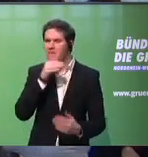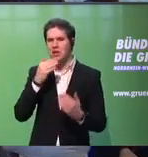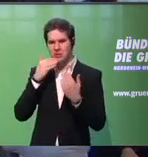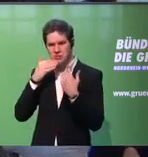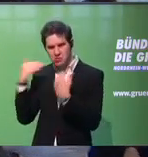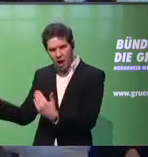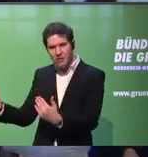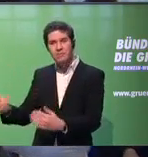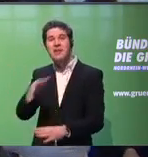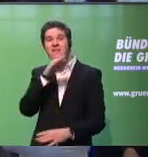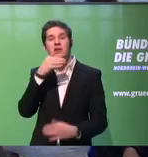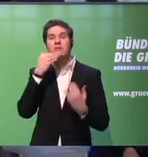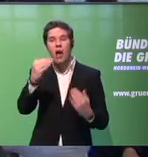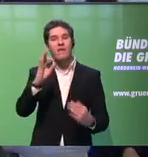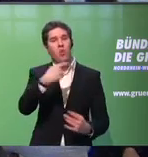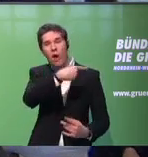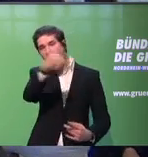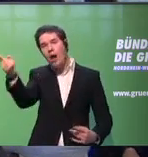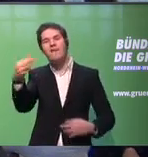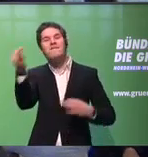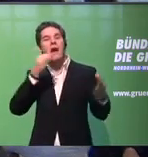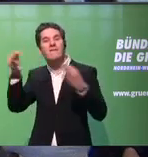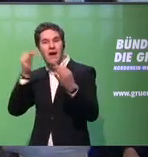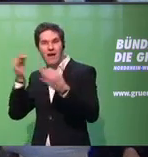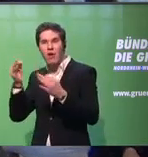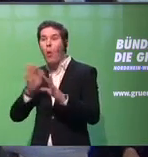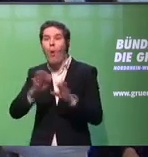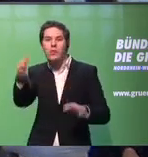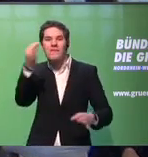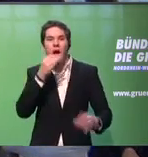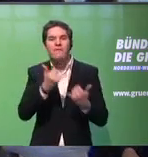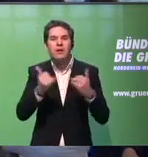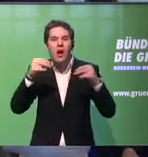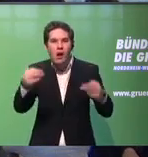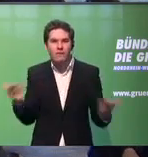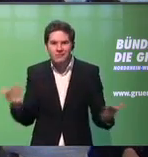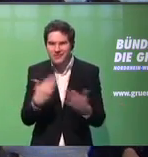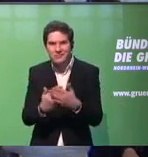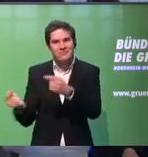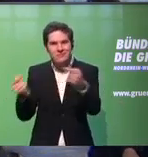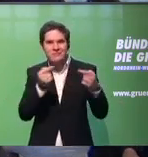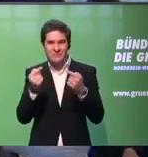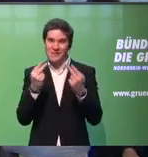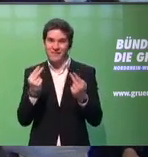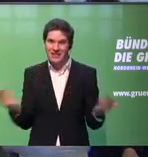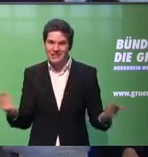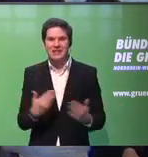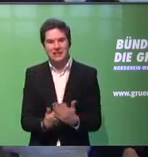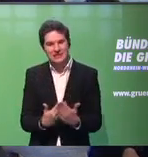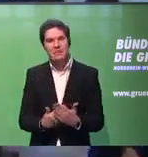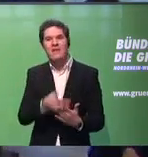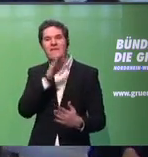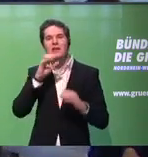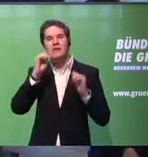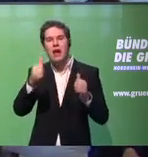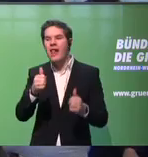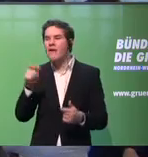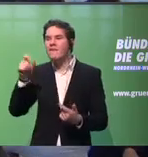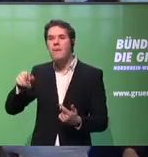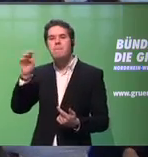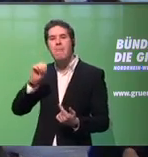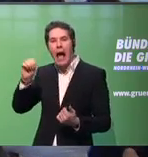an alle, die die Fragen gestellt haben, denn nur so funktioniert auch der Diskurs. Danke nochmal hier an unsere Helfer